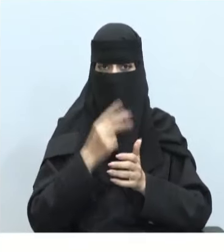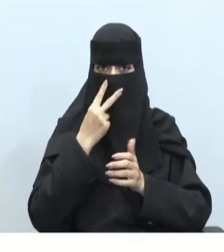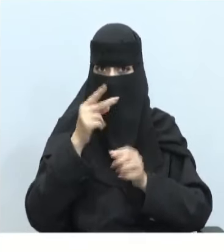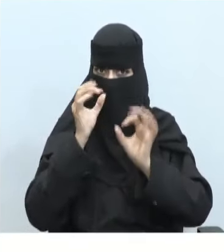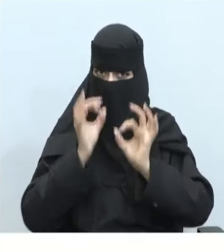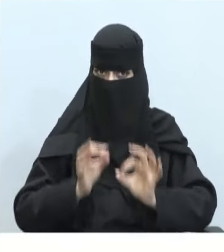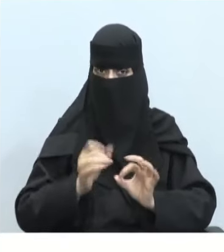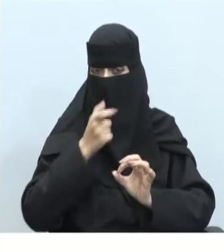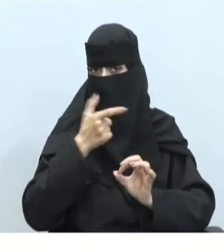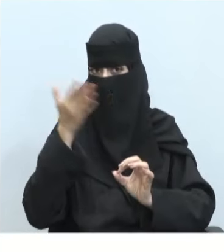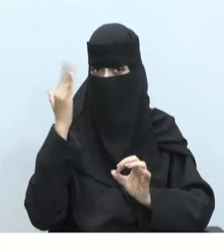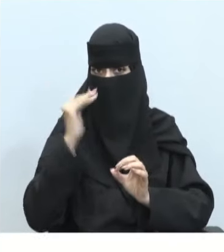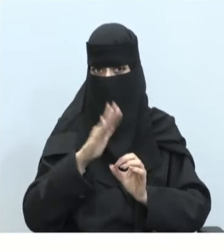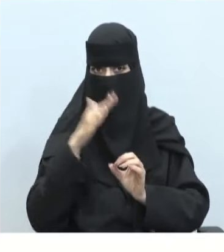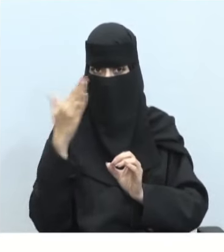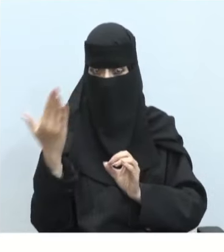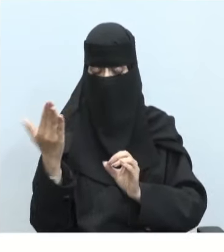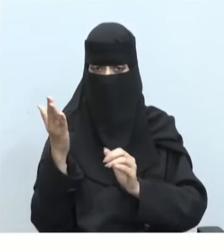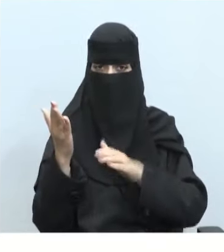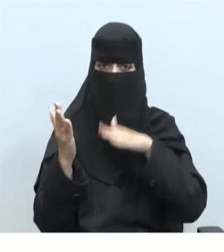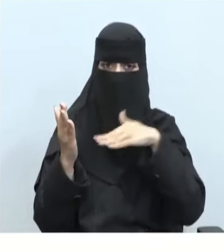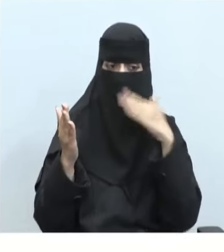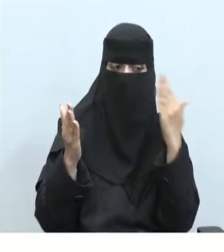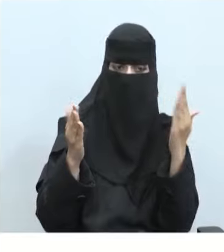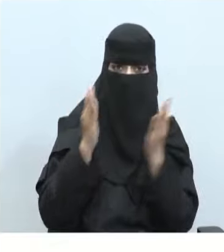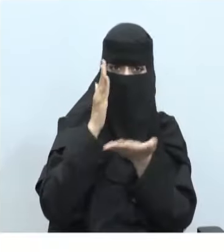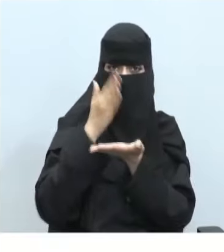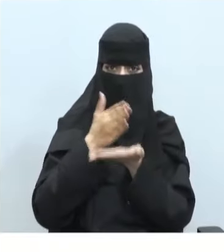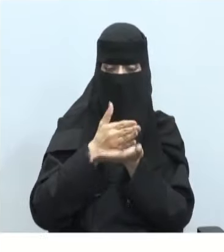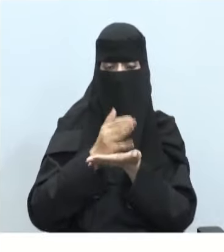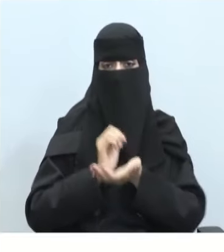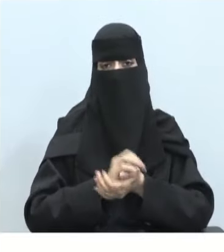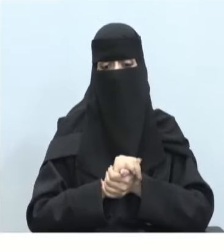فعلا كانت على اليمين واصبحت الان في